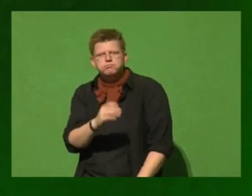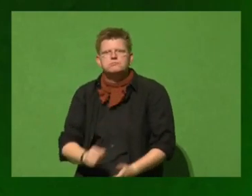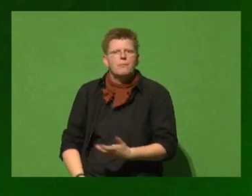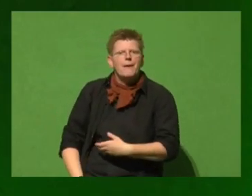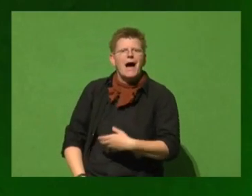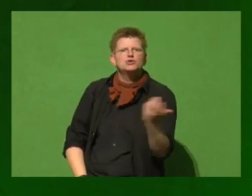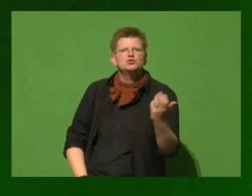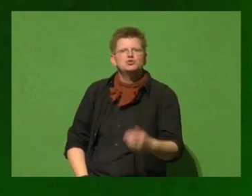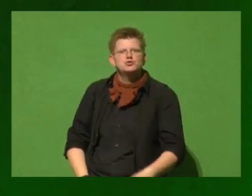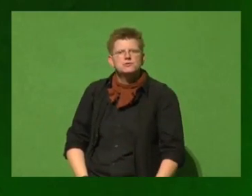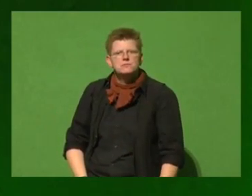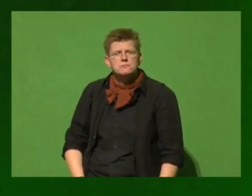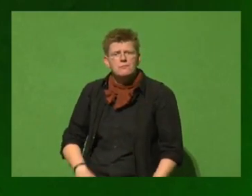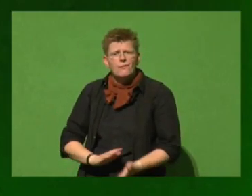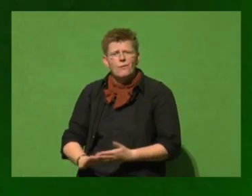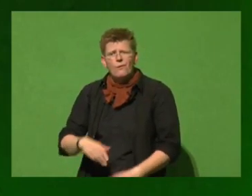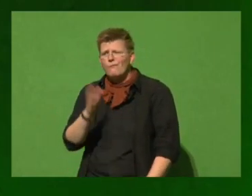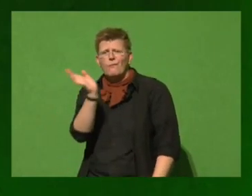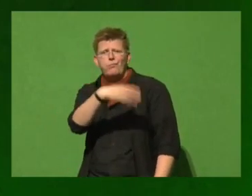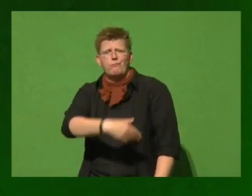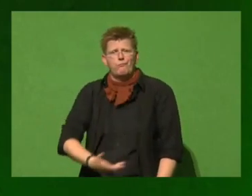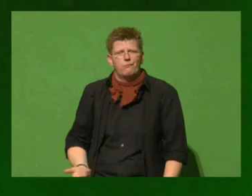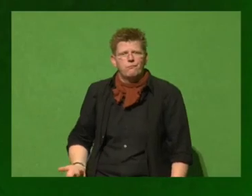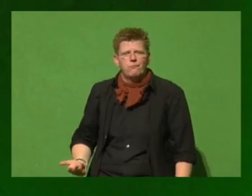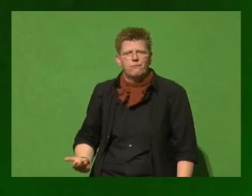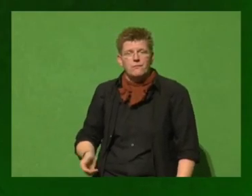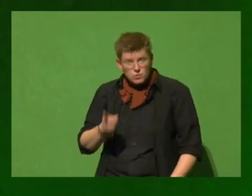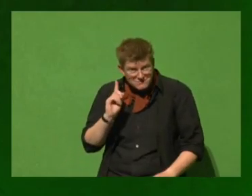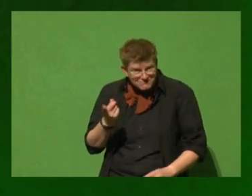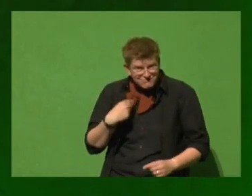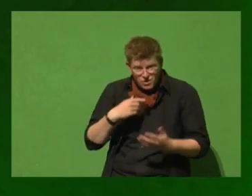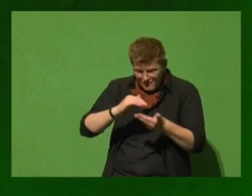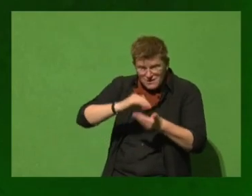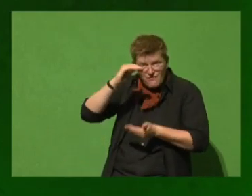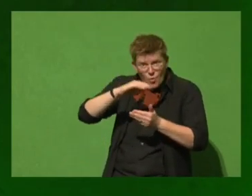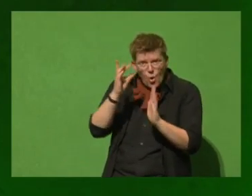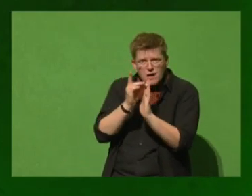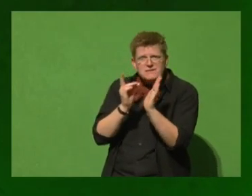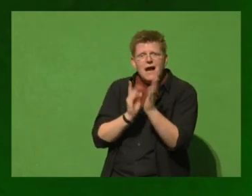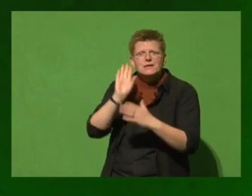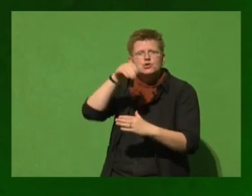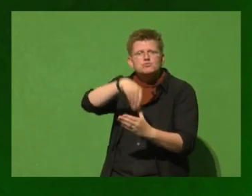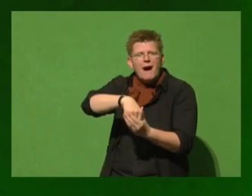zukünftig heißen soll, einfach einführen. Und diese Vorratsdatenspeicherung heißt,